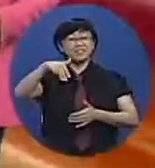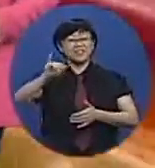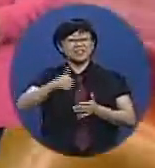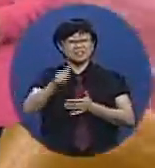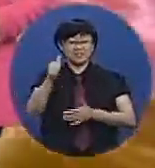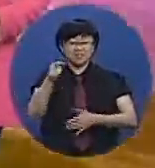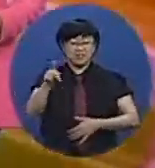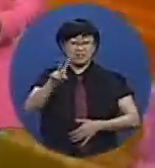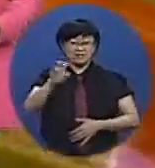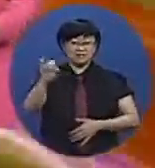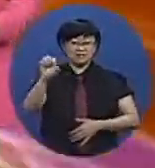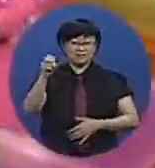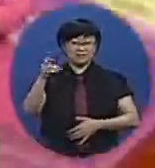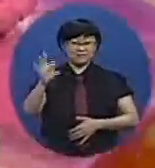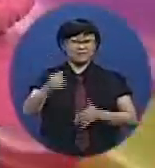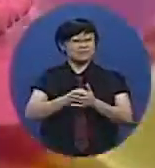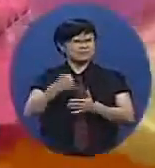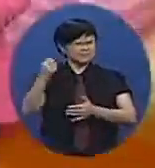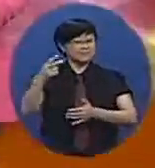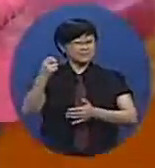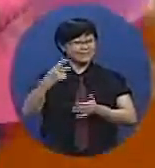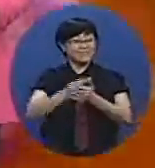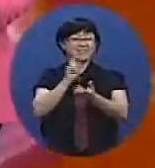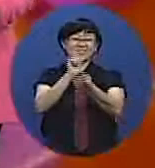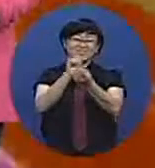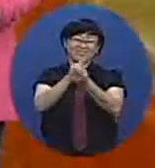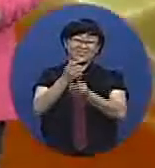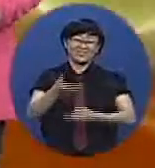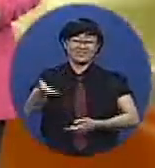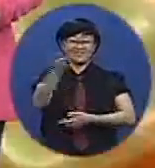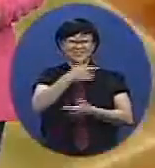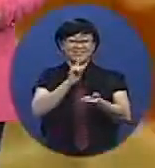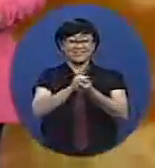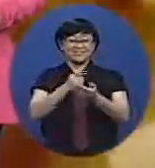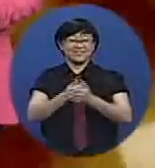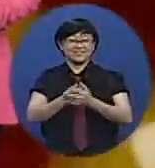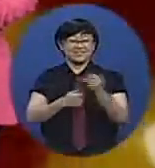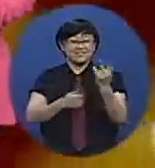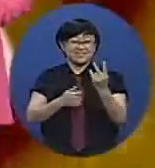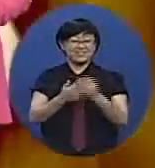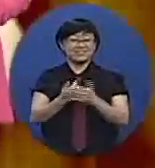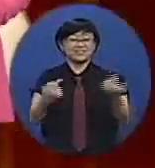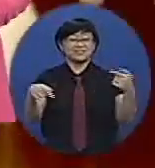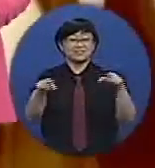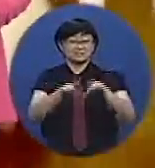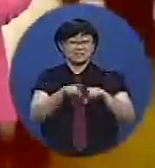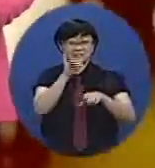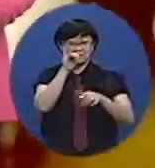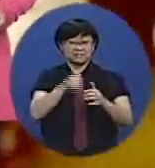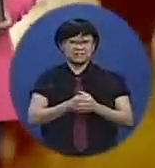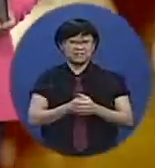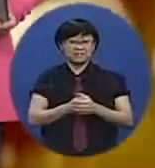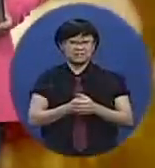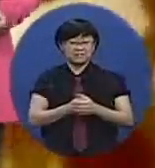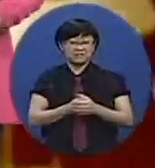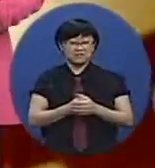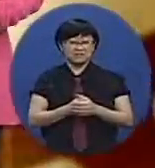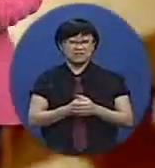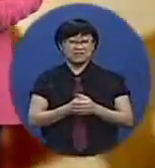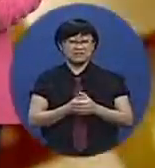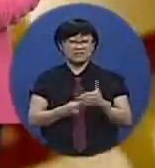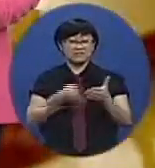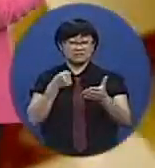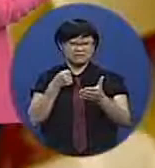아, 허미영 선생님. 예, 이제 예, 자주 예. 찾아뵐 겁니다. 예, 예. 저하고 이제 파트너가 됐어요. 예, 파트너가 아주 그